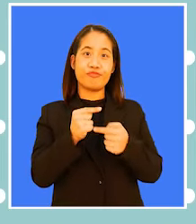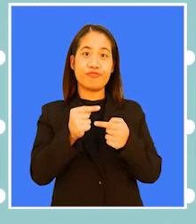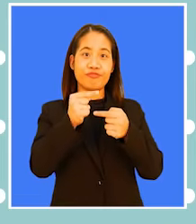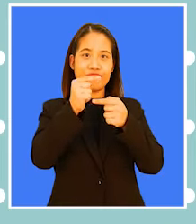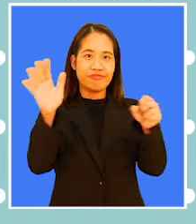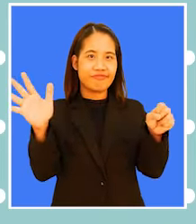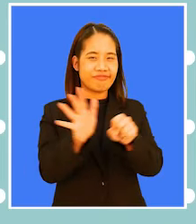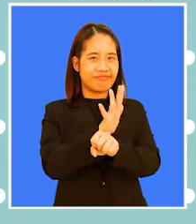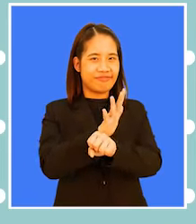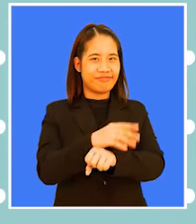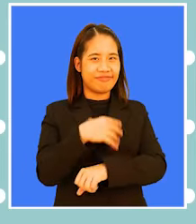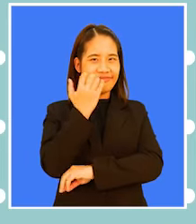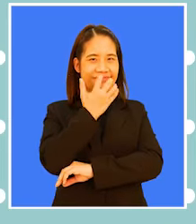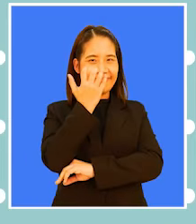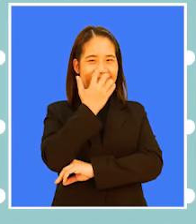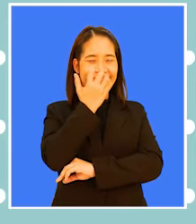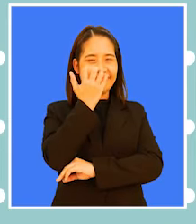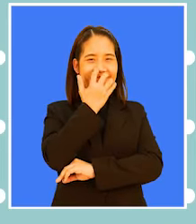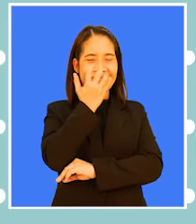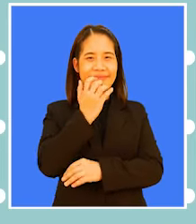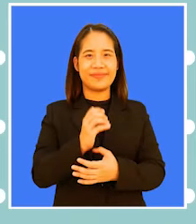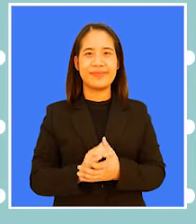ไปเลย